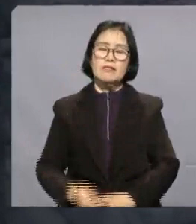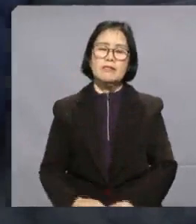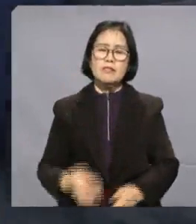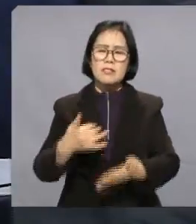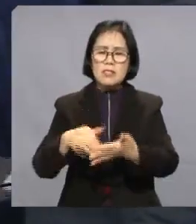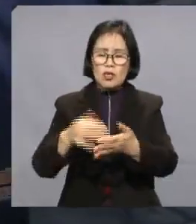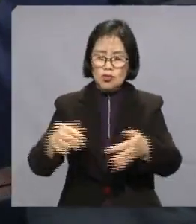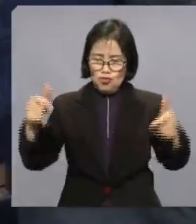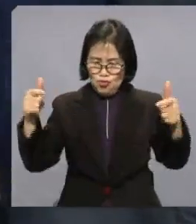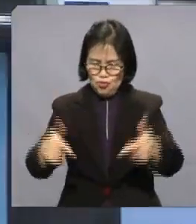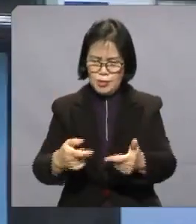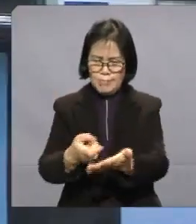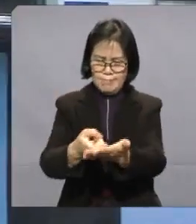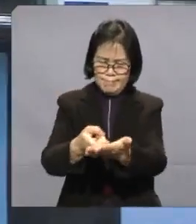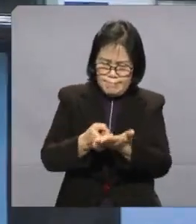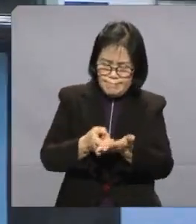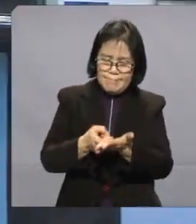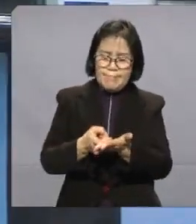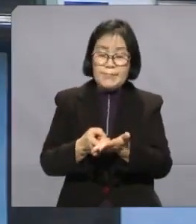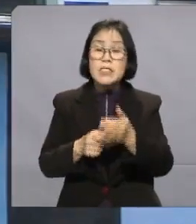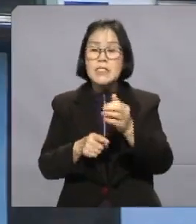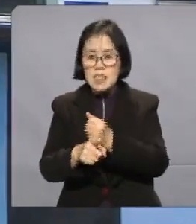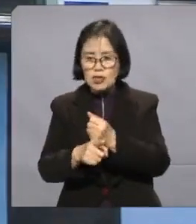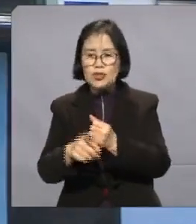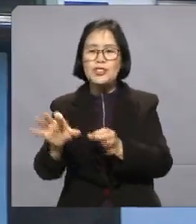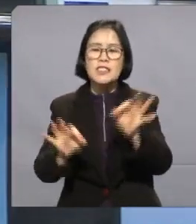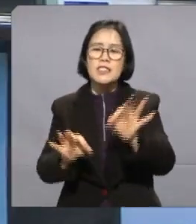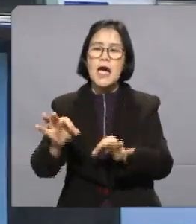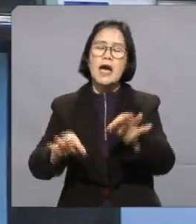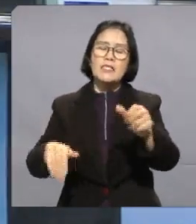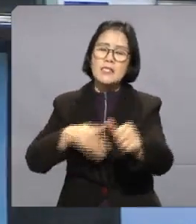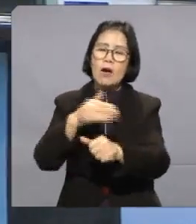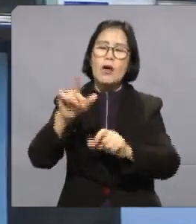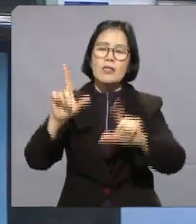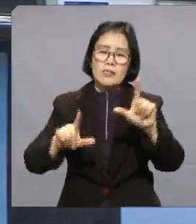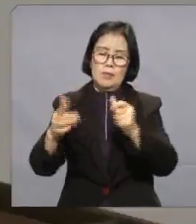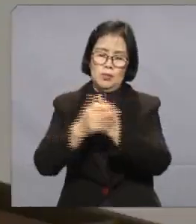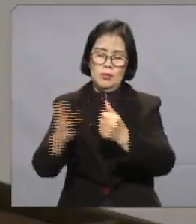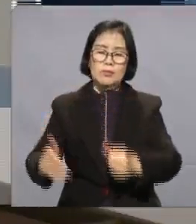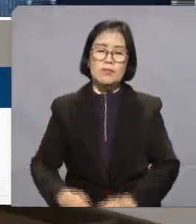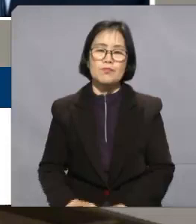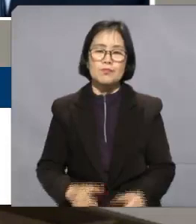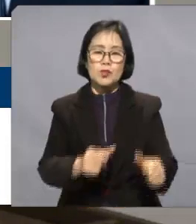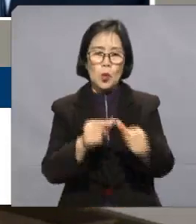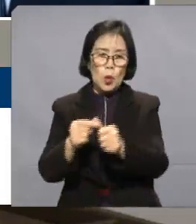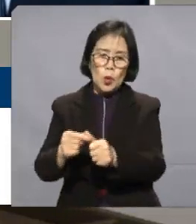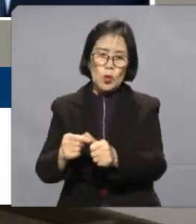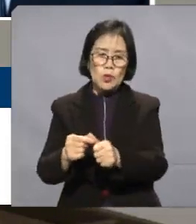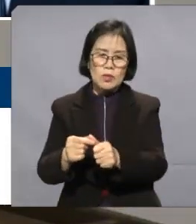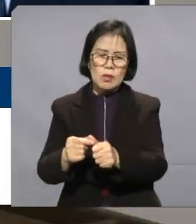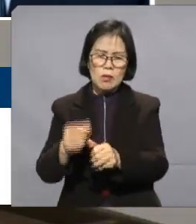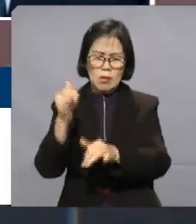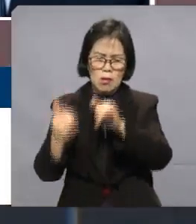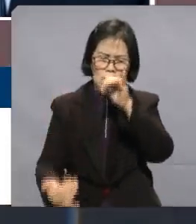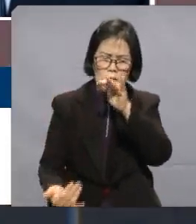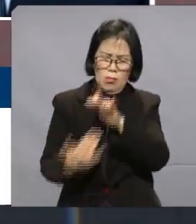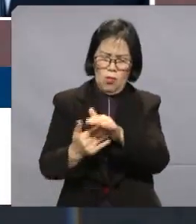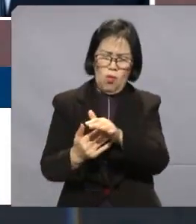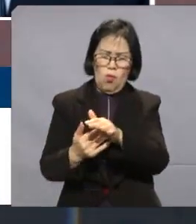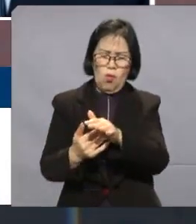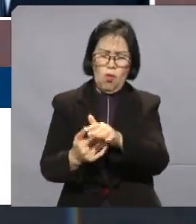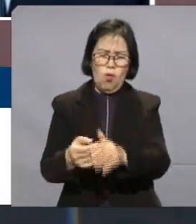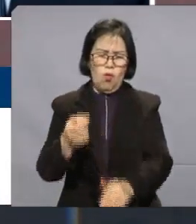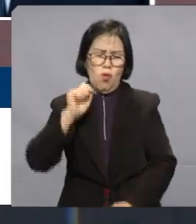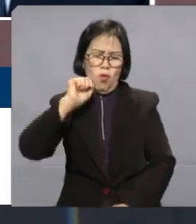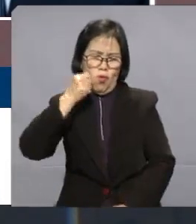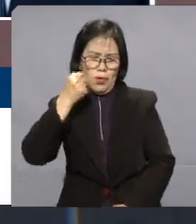인원을 줄여서라도 허리띠를 졸라매는 이유는 시장 상황 때문입니다. 고용 시장은 아마 역대 그 한파가 몰아칠 것으로